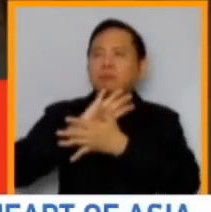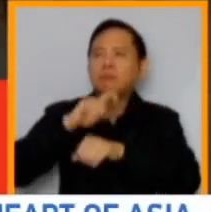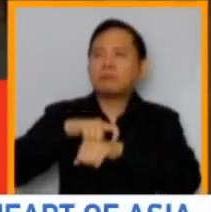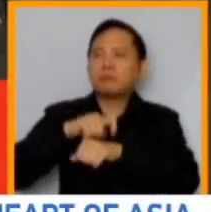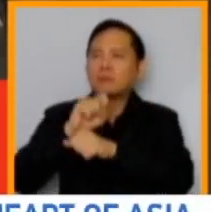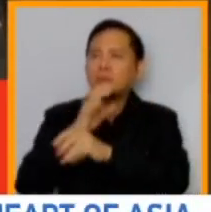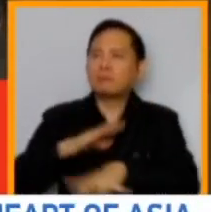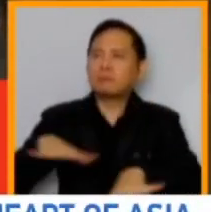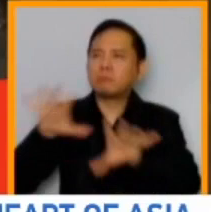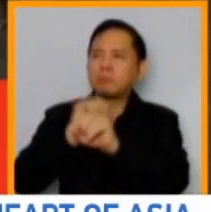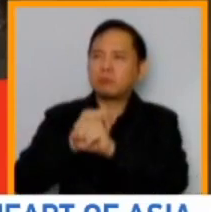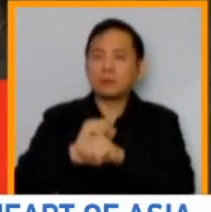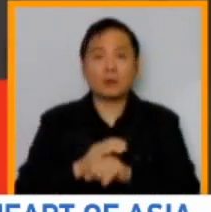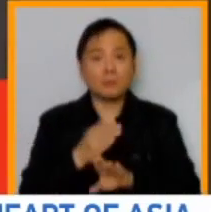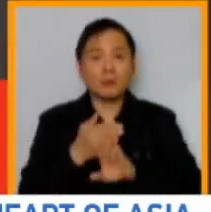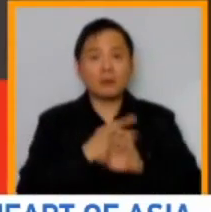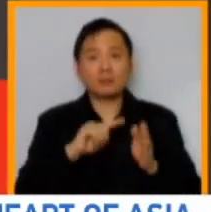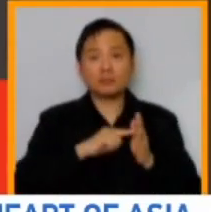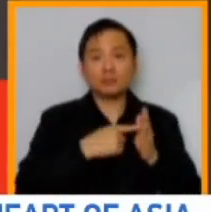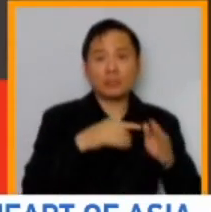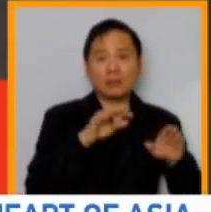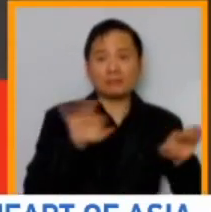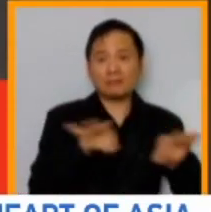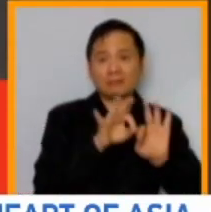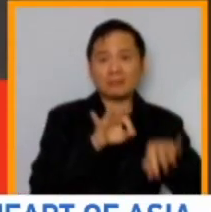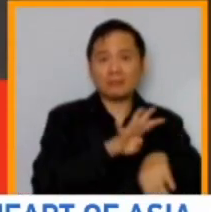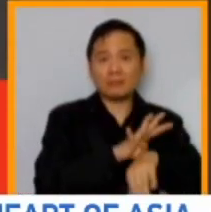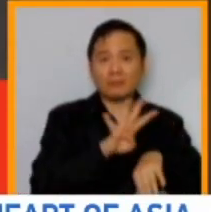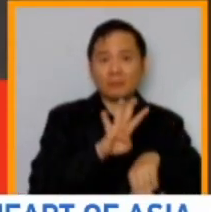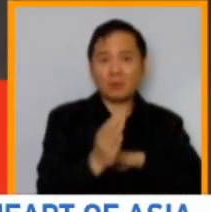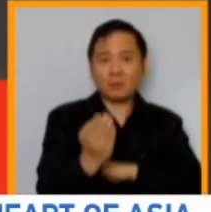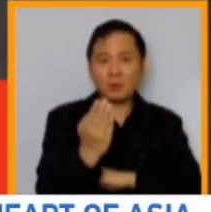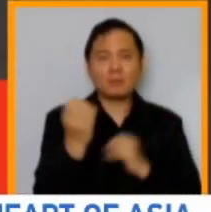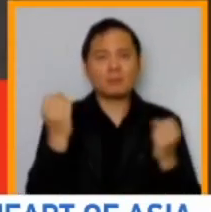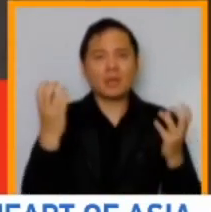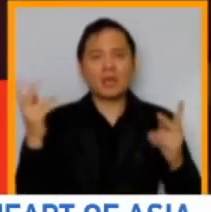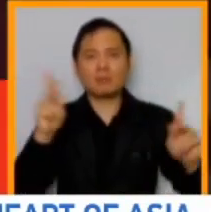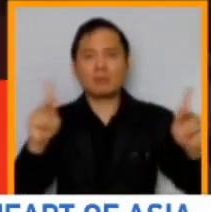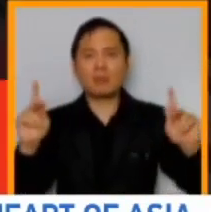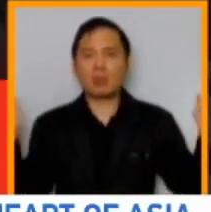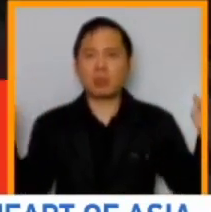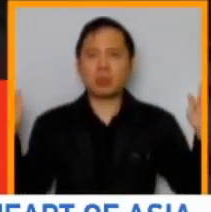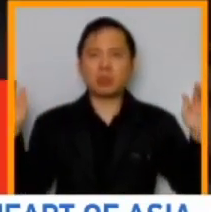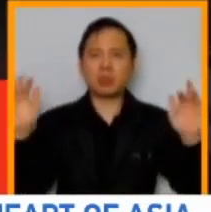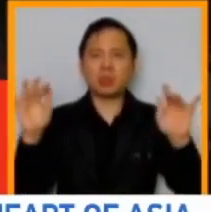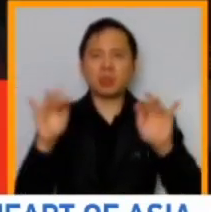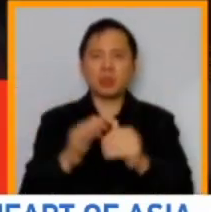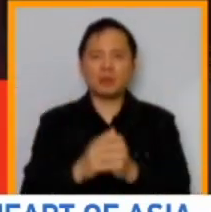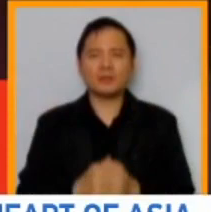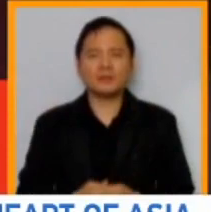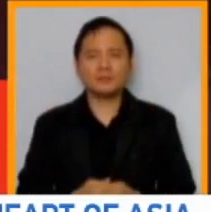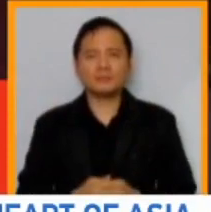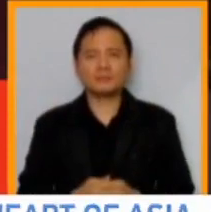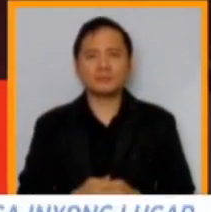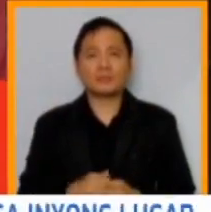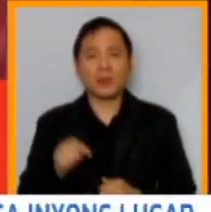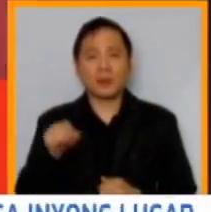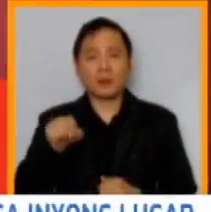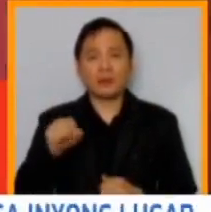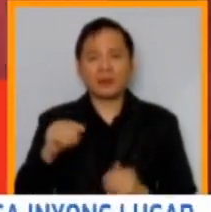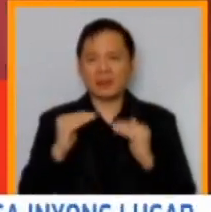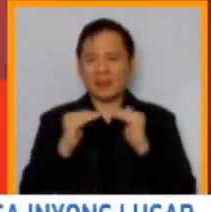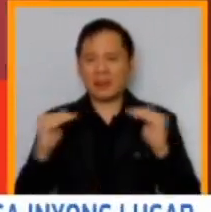unang misa kaninang alas 4 ng madaling araw, maraming deboto na ang nagpunta rito. Sa ilalim ng Alert Level 2, kalahati ng